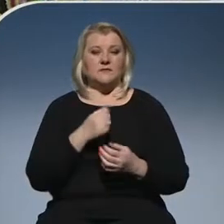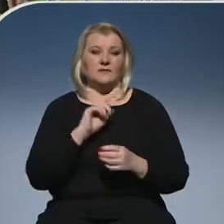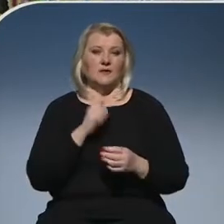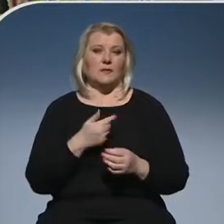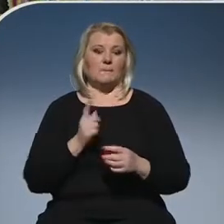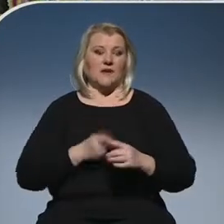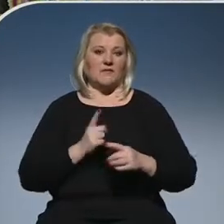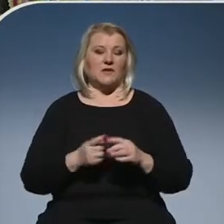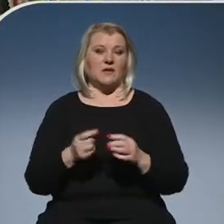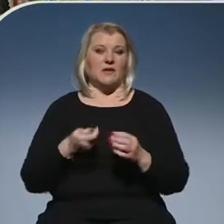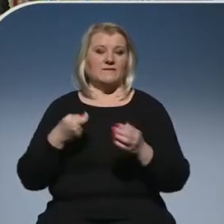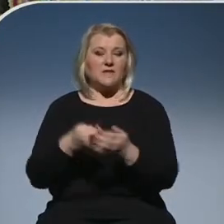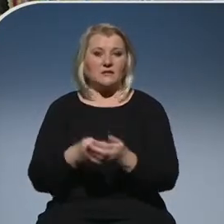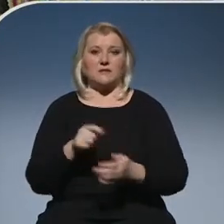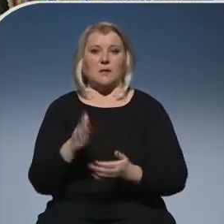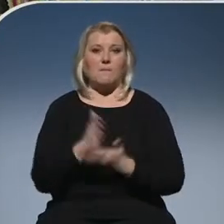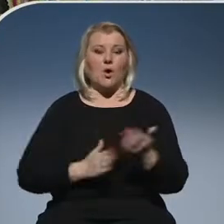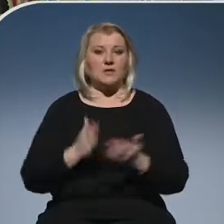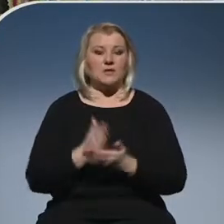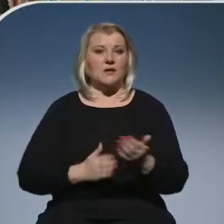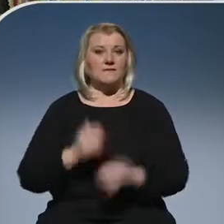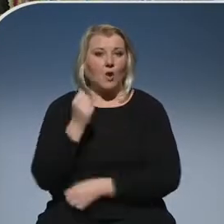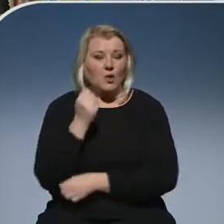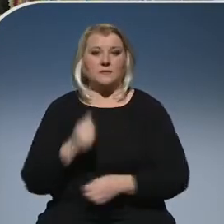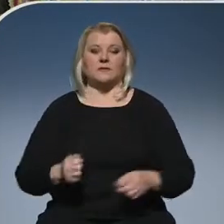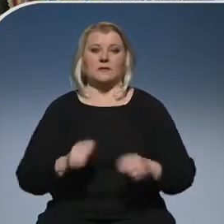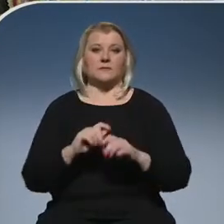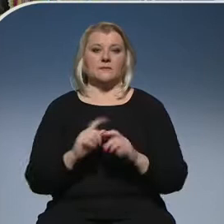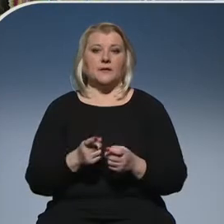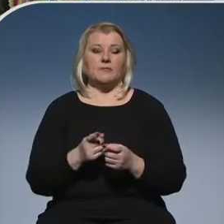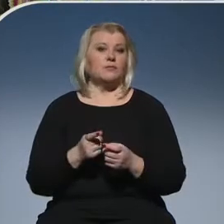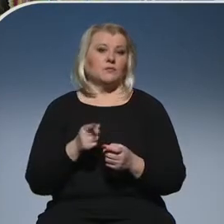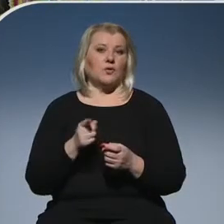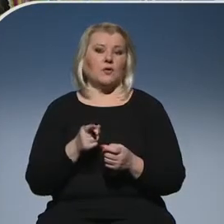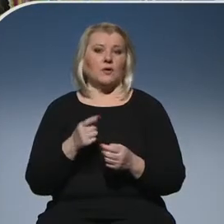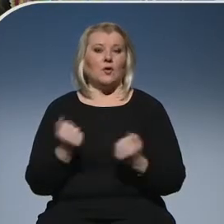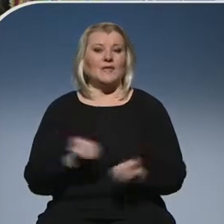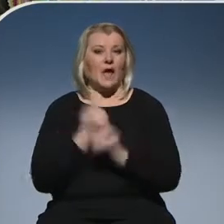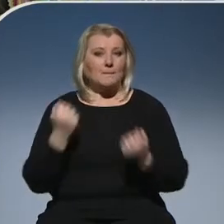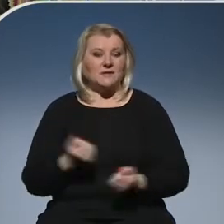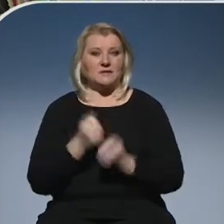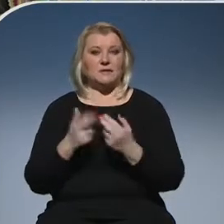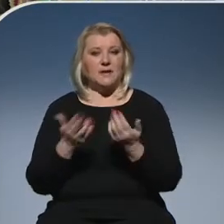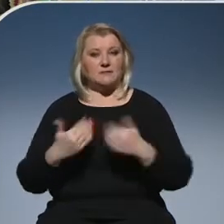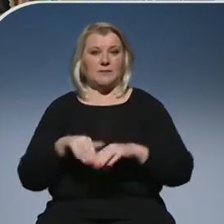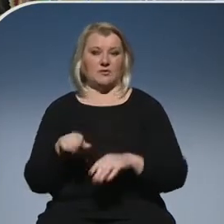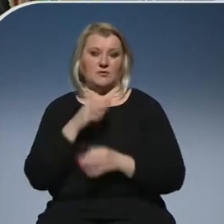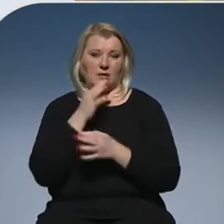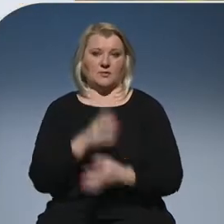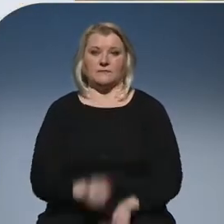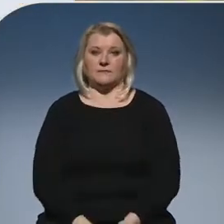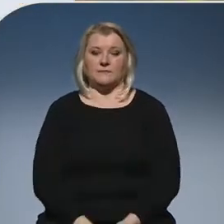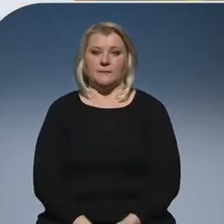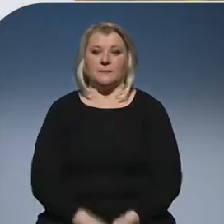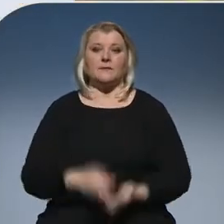investovat právě do ať už podílových fondů, dynamičtějších, bezpečnějších. Mm-hmm. A vy jste vlastně říkal